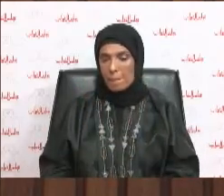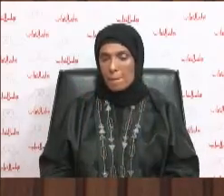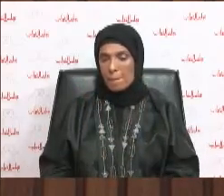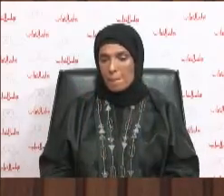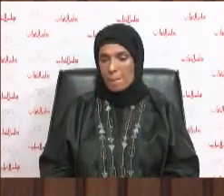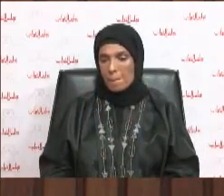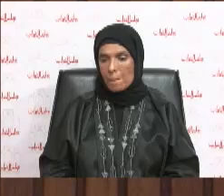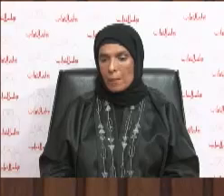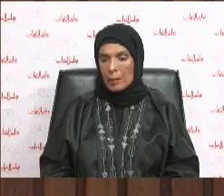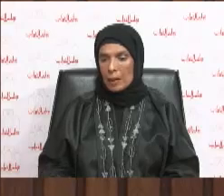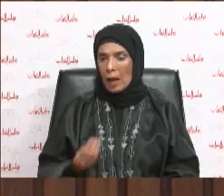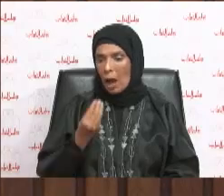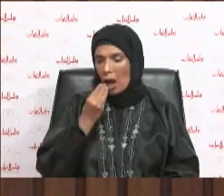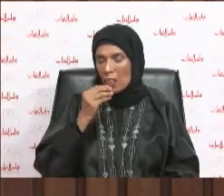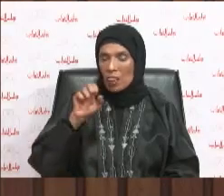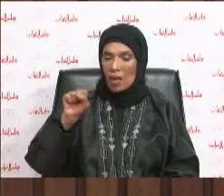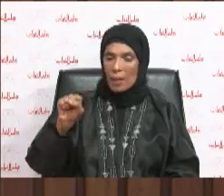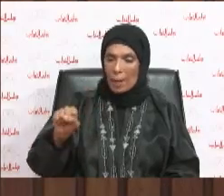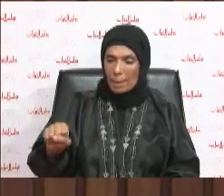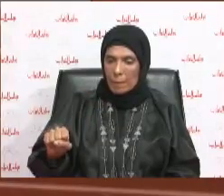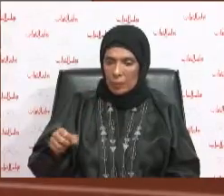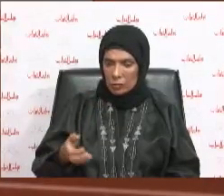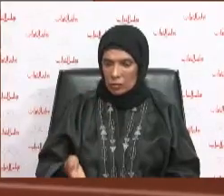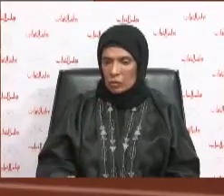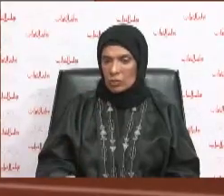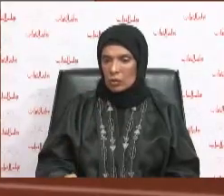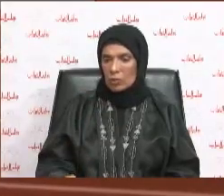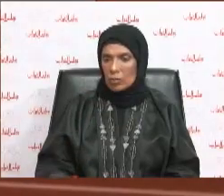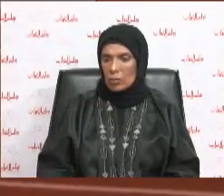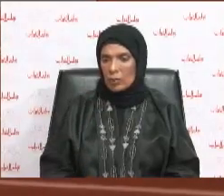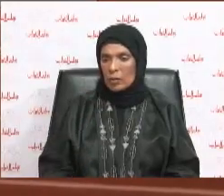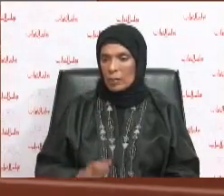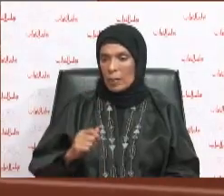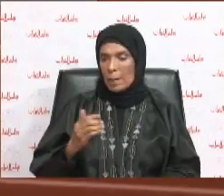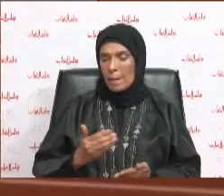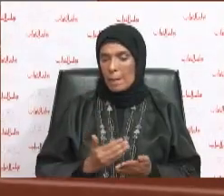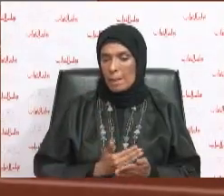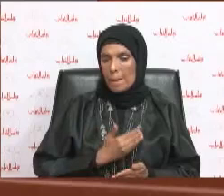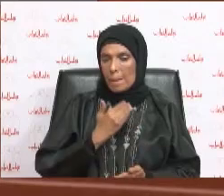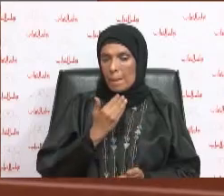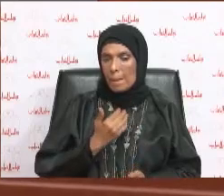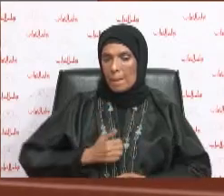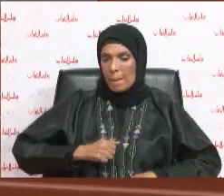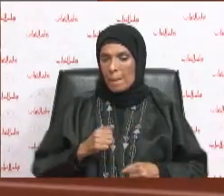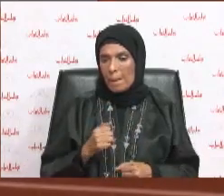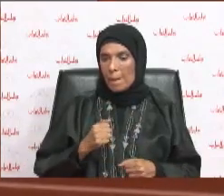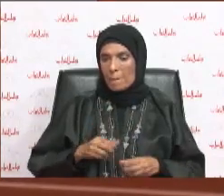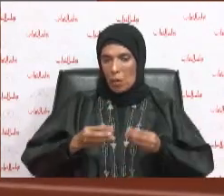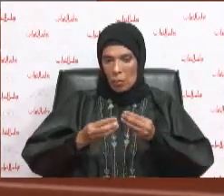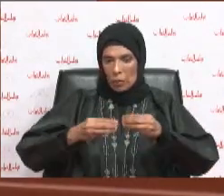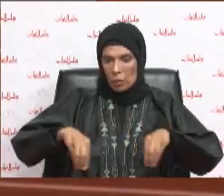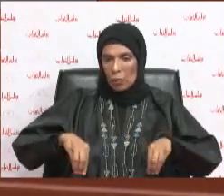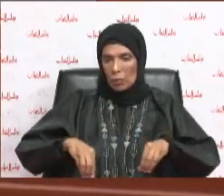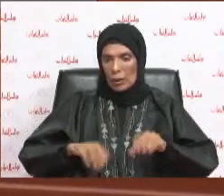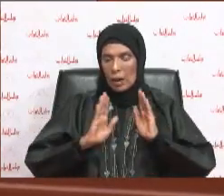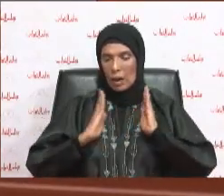سلع معينة نرى فيها مساحة من الاستثمار، مثل الدواجن، مثل البيض، مثل استزراع السمكة